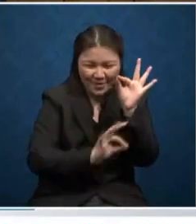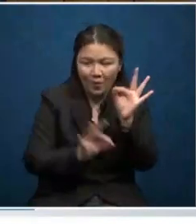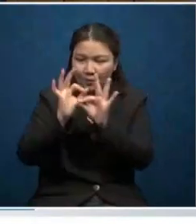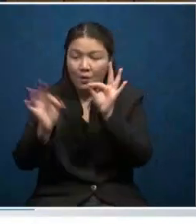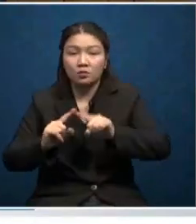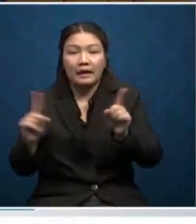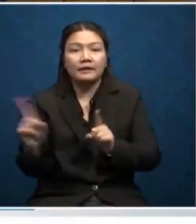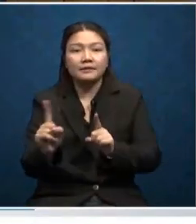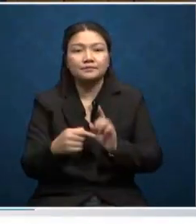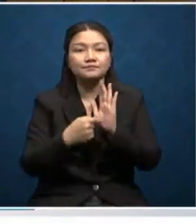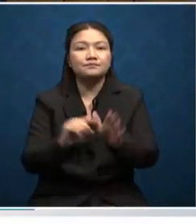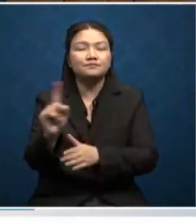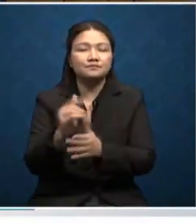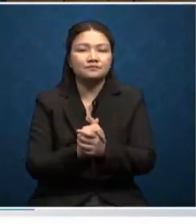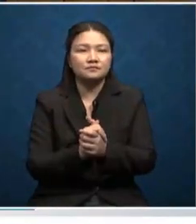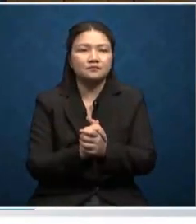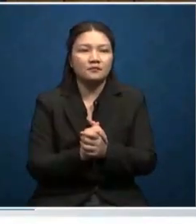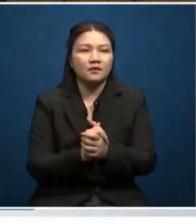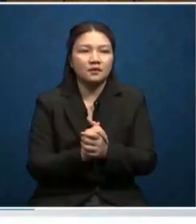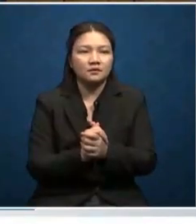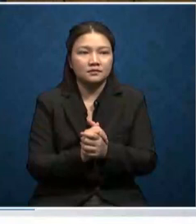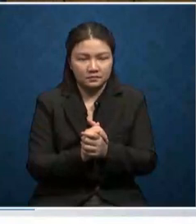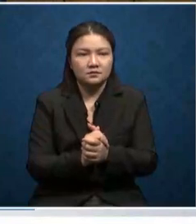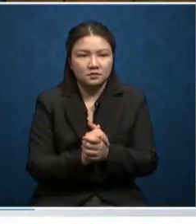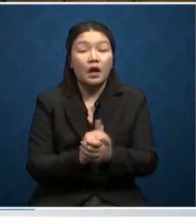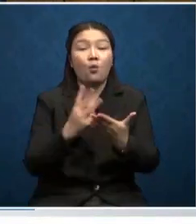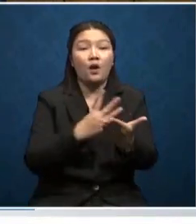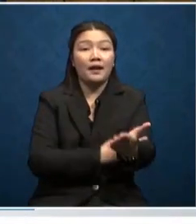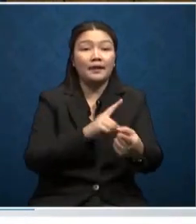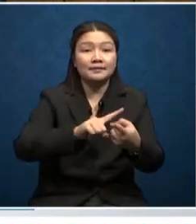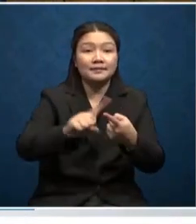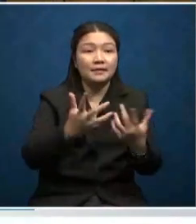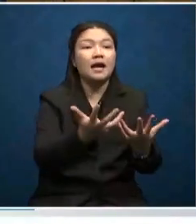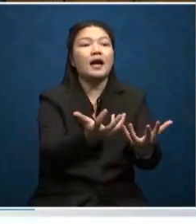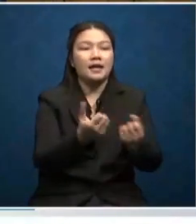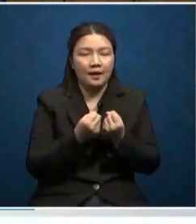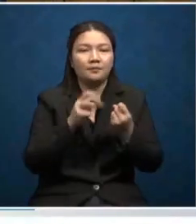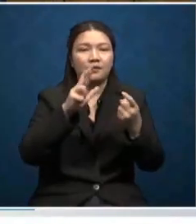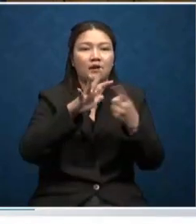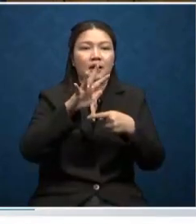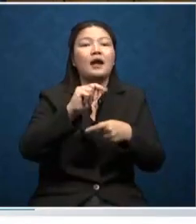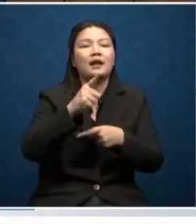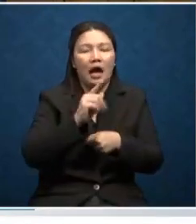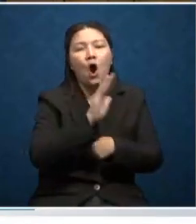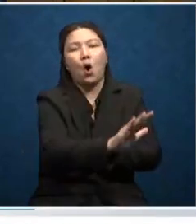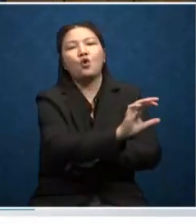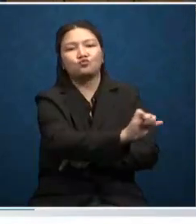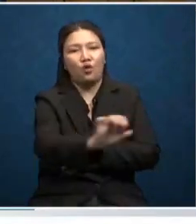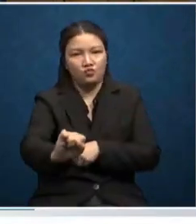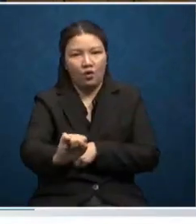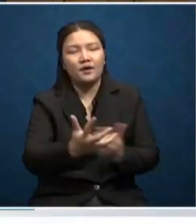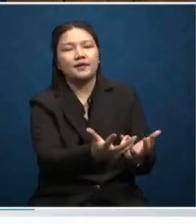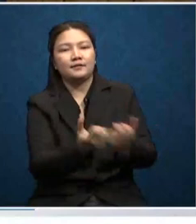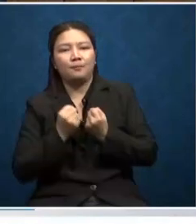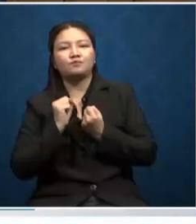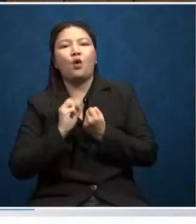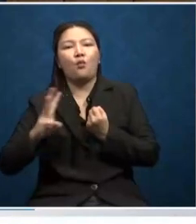ก็คือใช้คำว่าการรับวาระที่ 1เนี่ยเป็นการรับร่างของสภาผู้แทนราษฎรแล้วก็